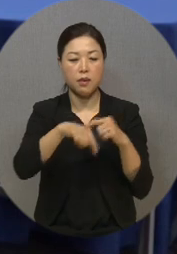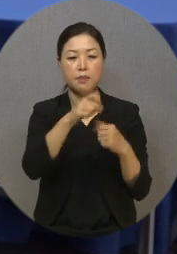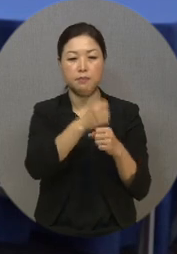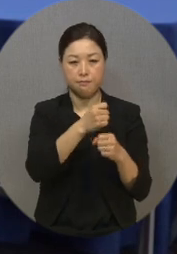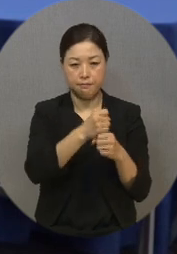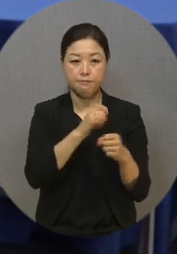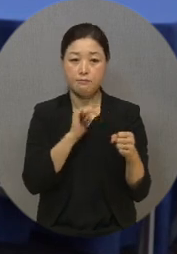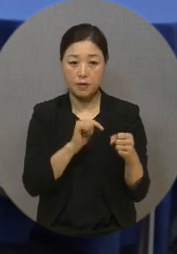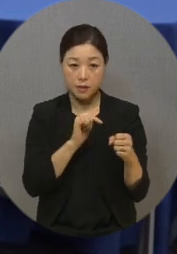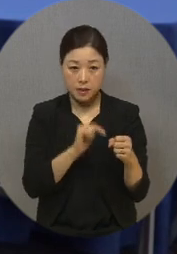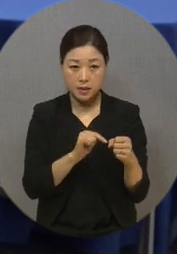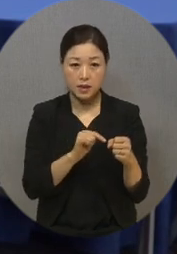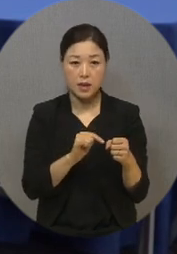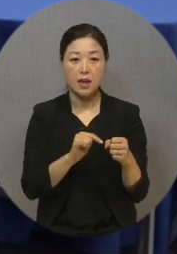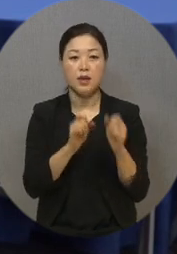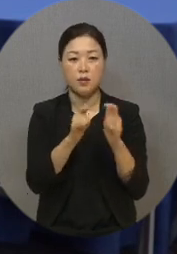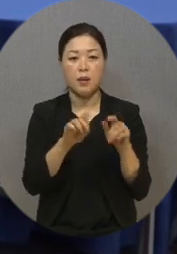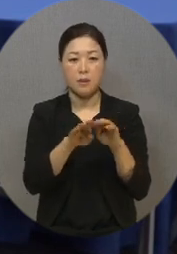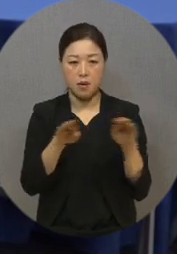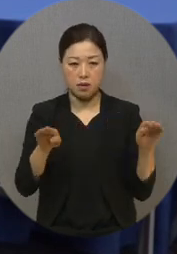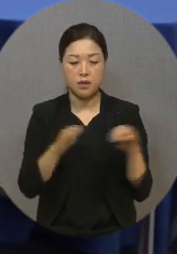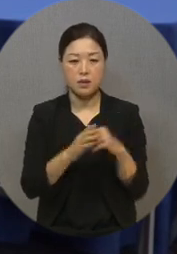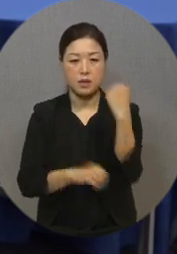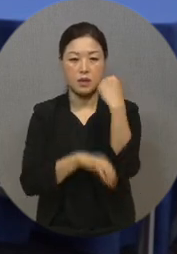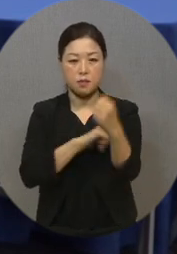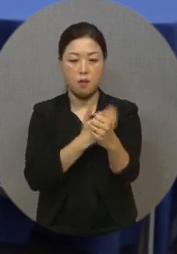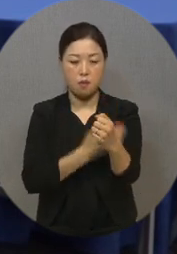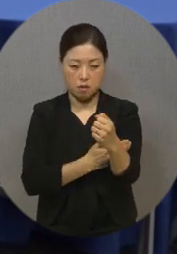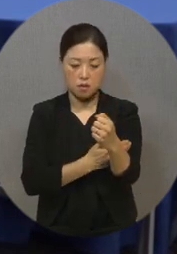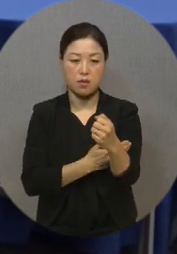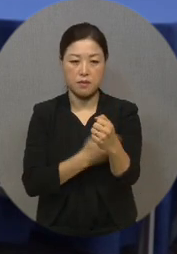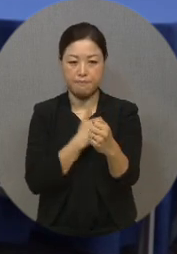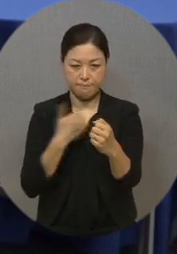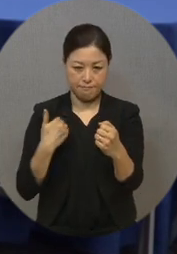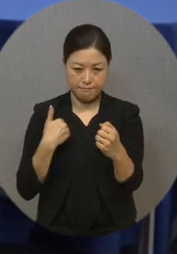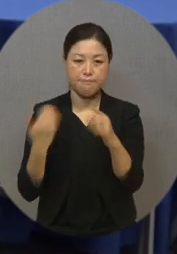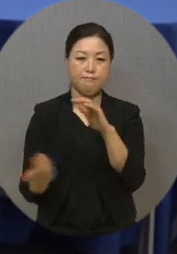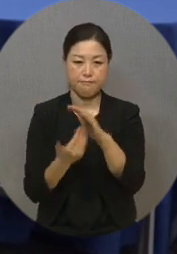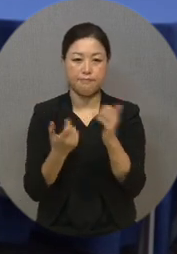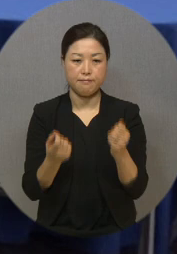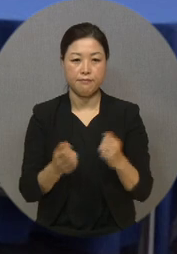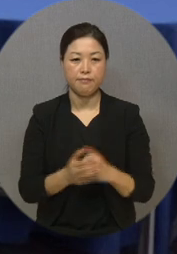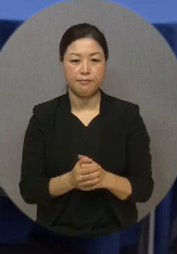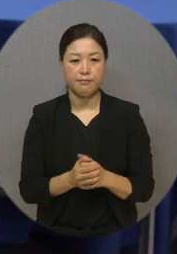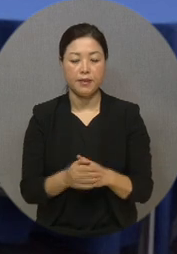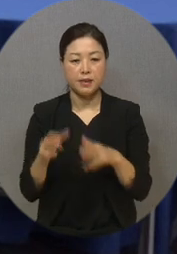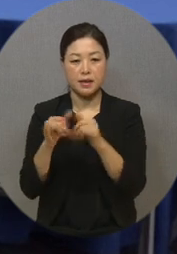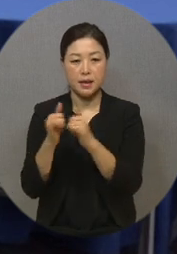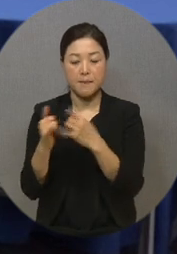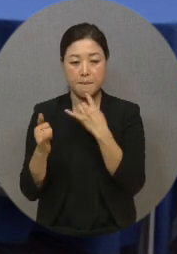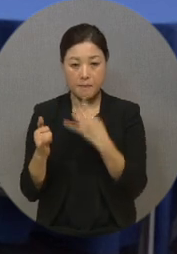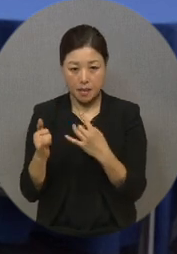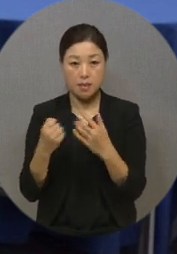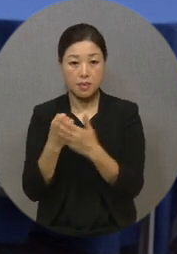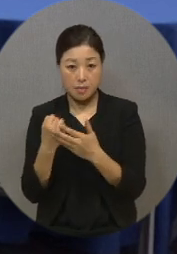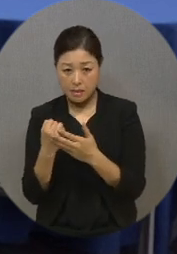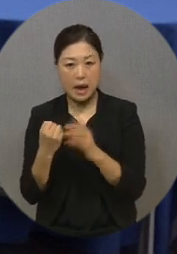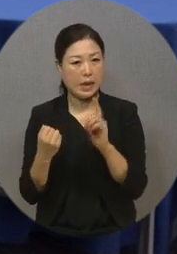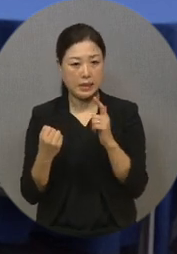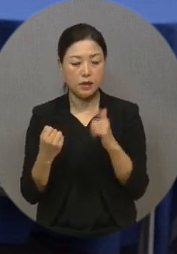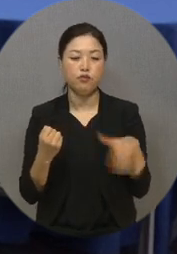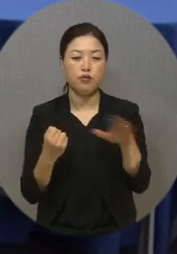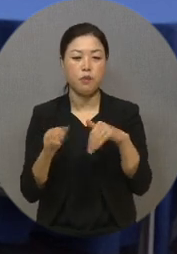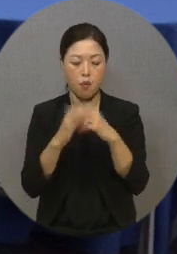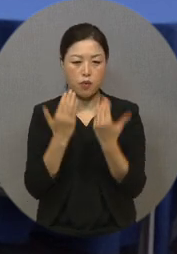구축, 그것이 기회평등, 기본권의 충족입니다. 이 모두는 장애인만을 위한 혜택이 아닌